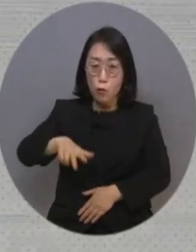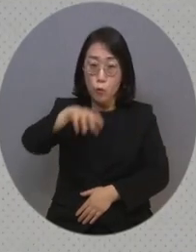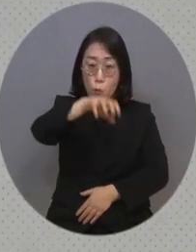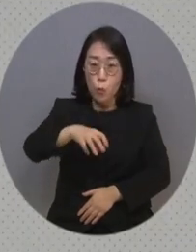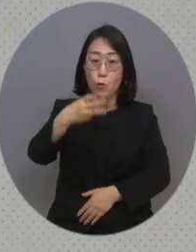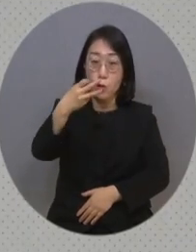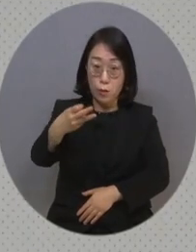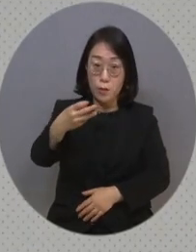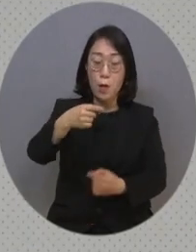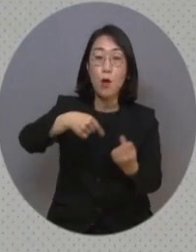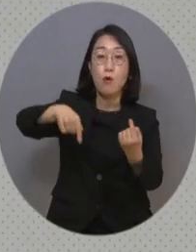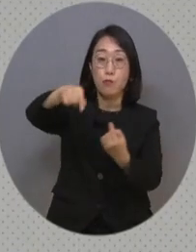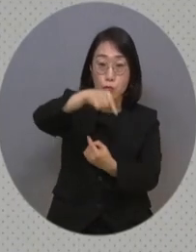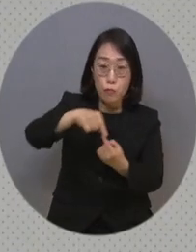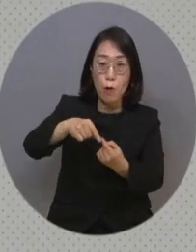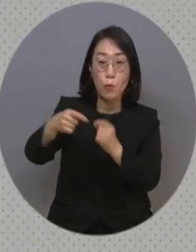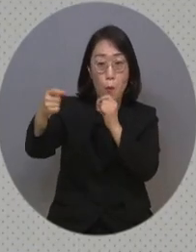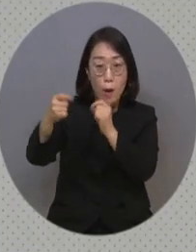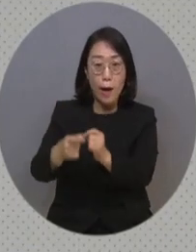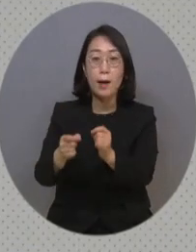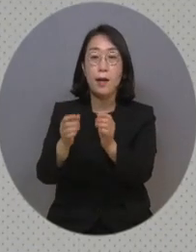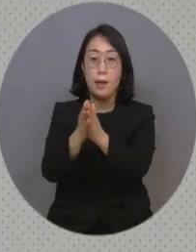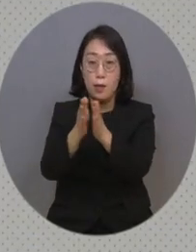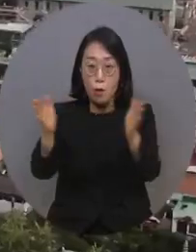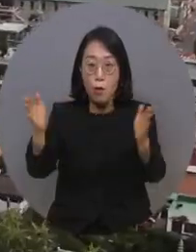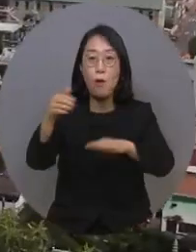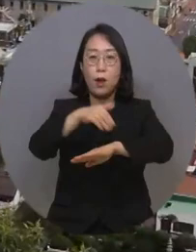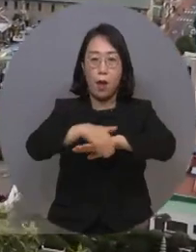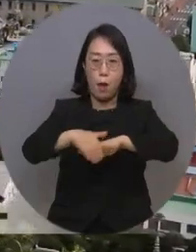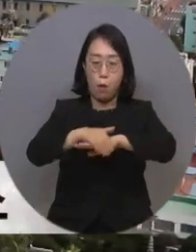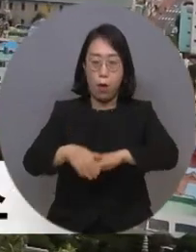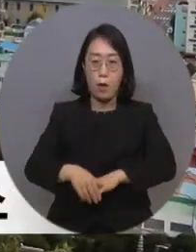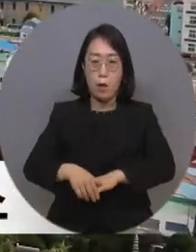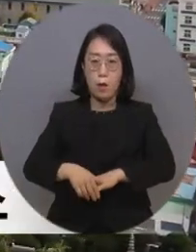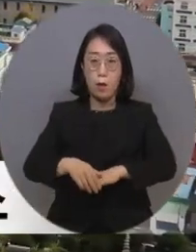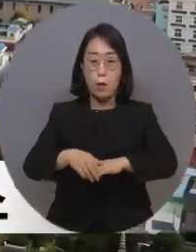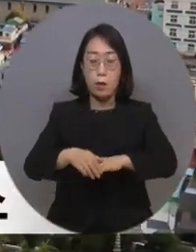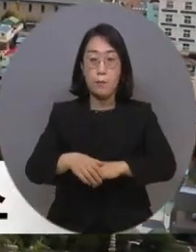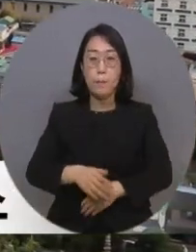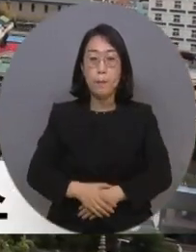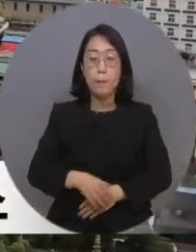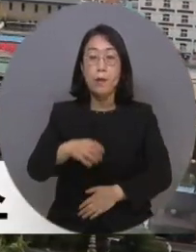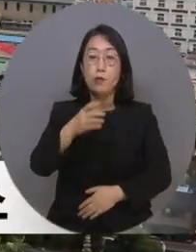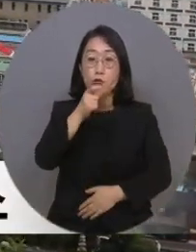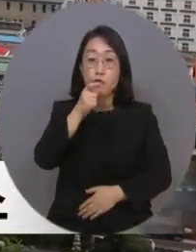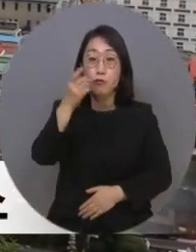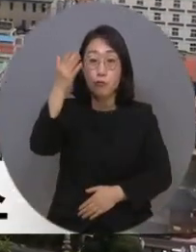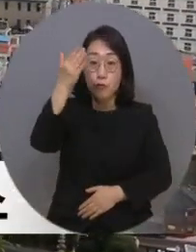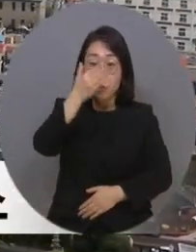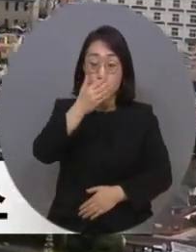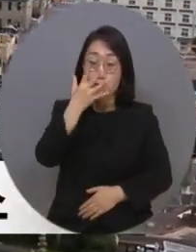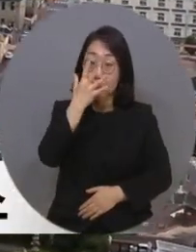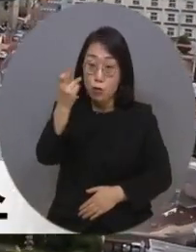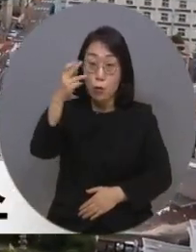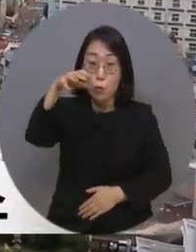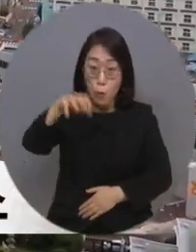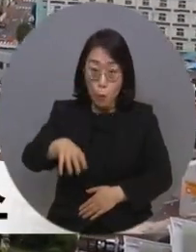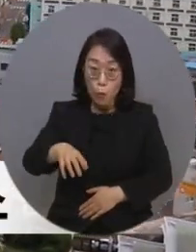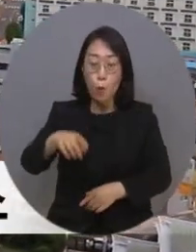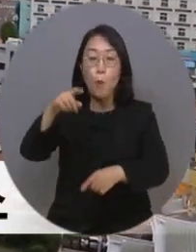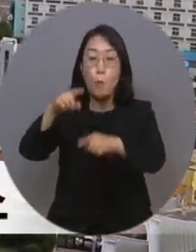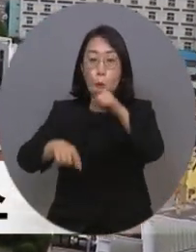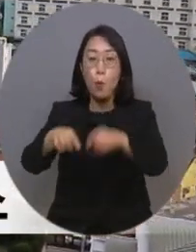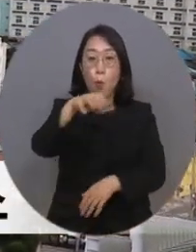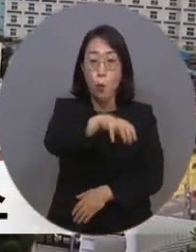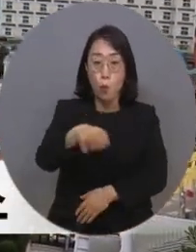시도에서 문을 열었거나 운영을 앞두고 있습니다 전남에서는 이날 개소한 순천과 현재 계수 준비 중인 목포